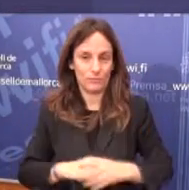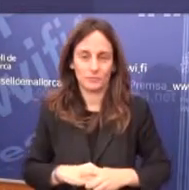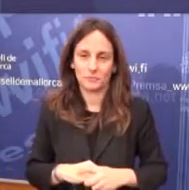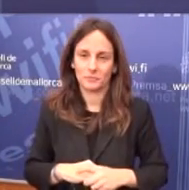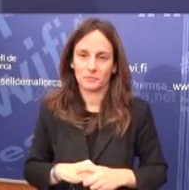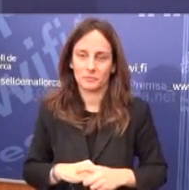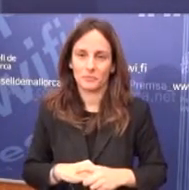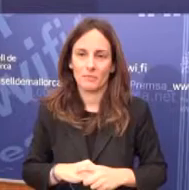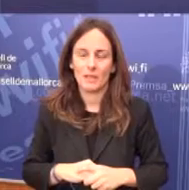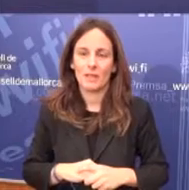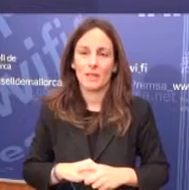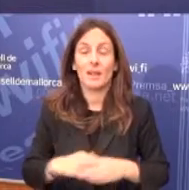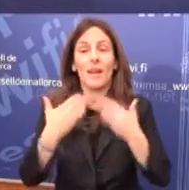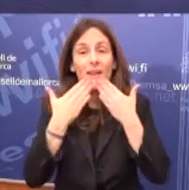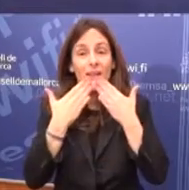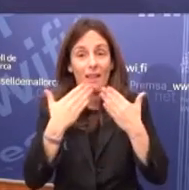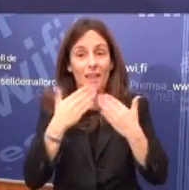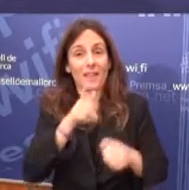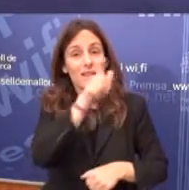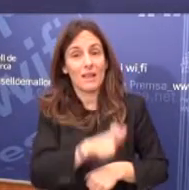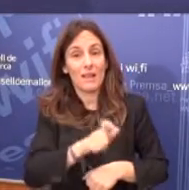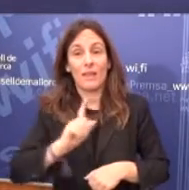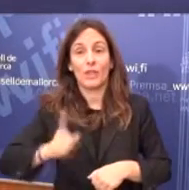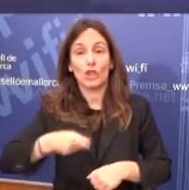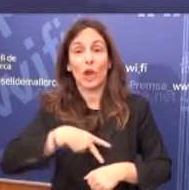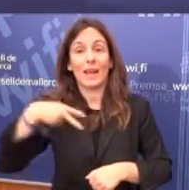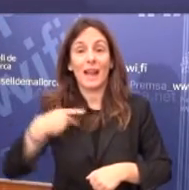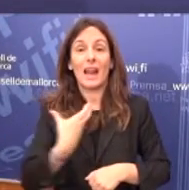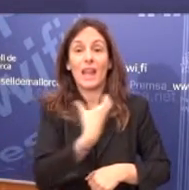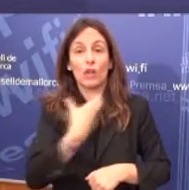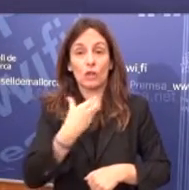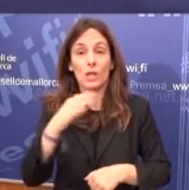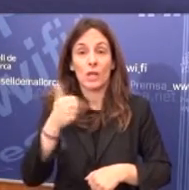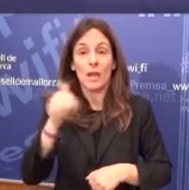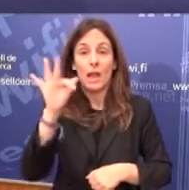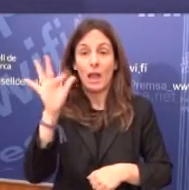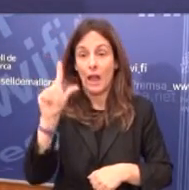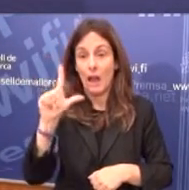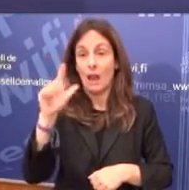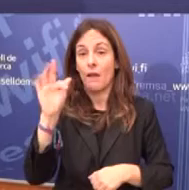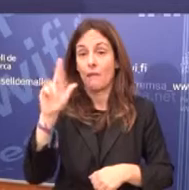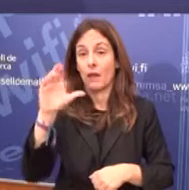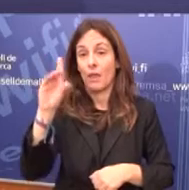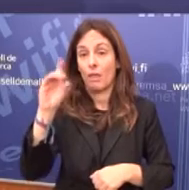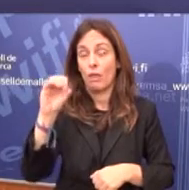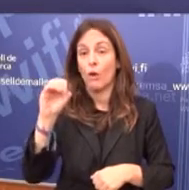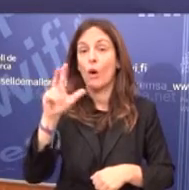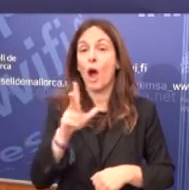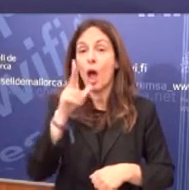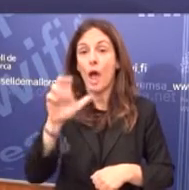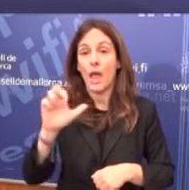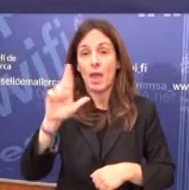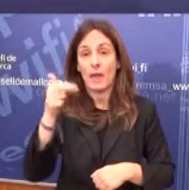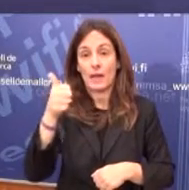ocupa. Vull agrair, doncs, al director general d'Eroski, en Alfredo Herraiz, aquesta